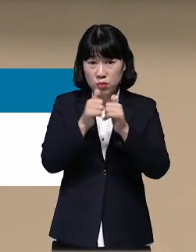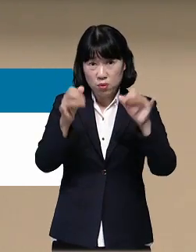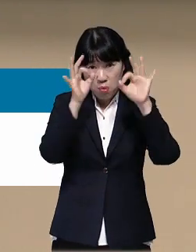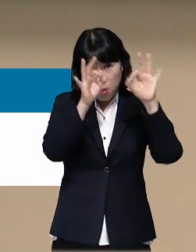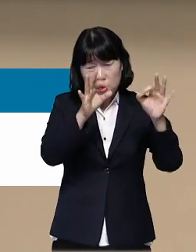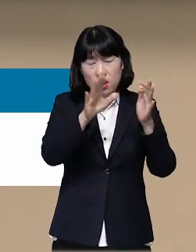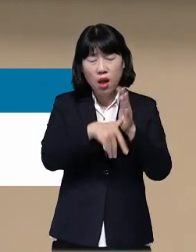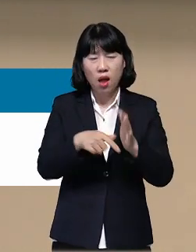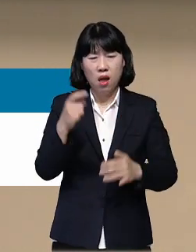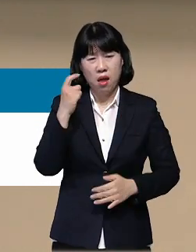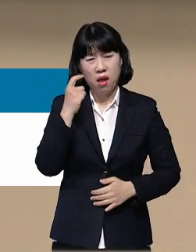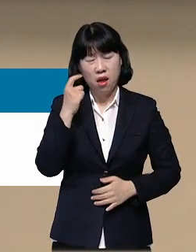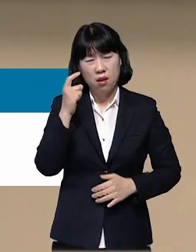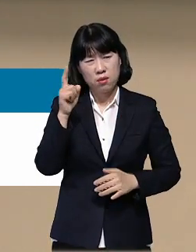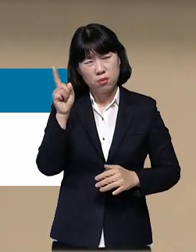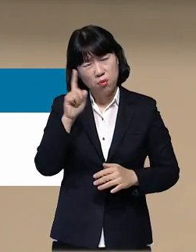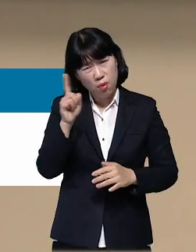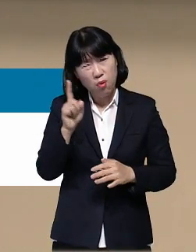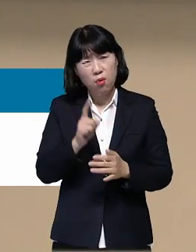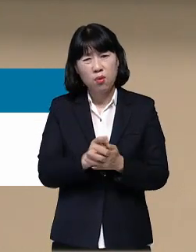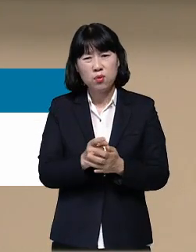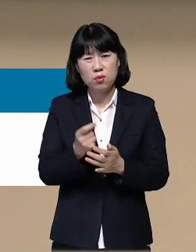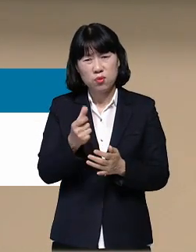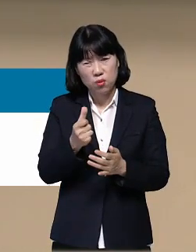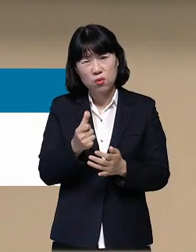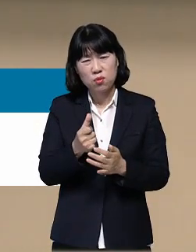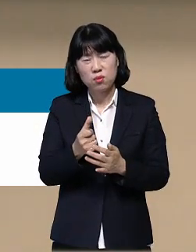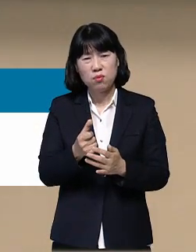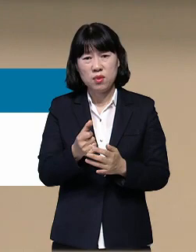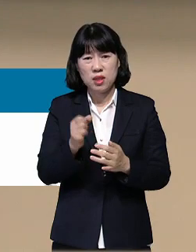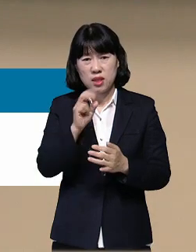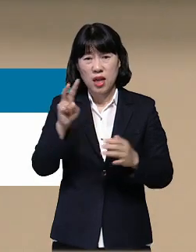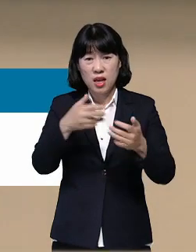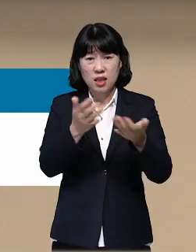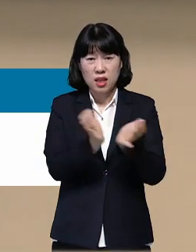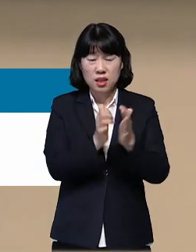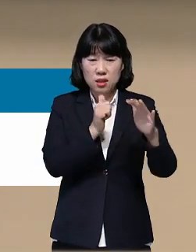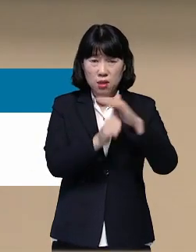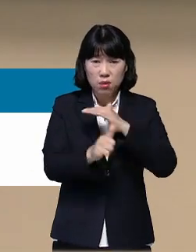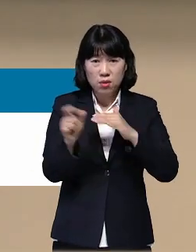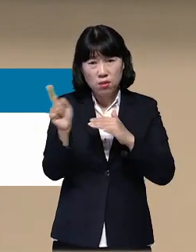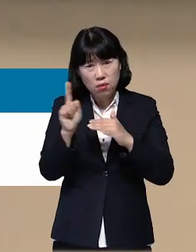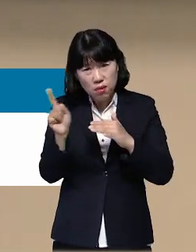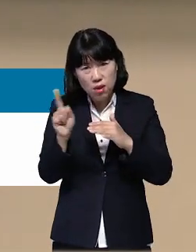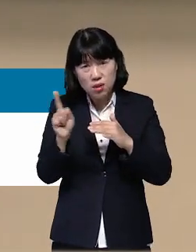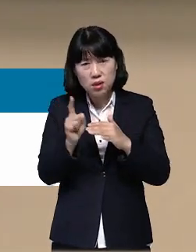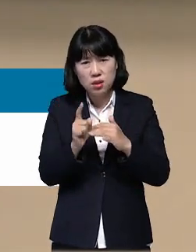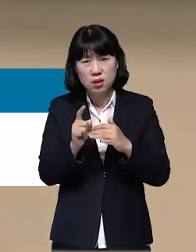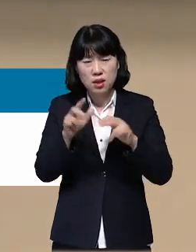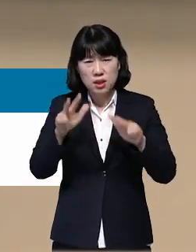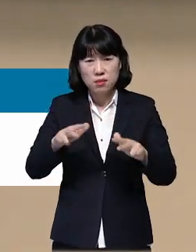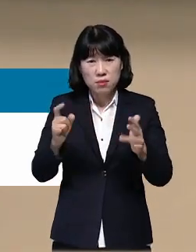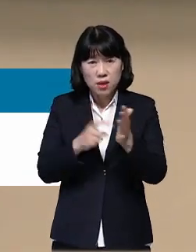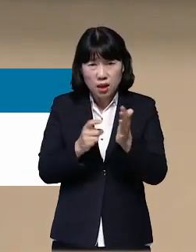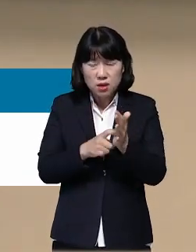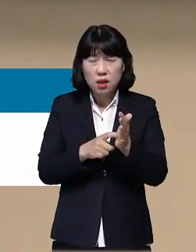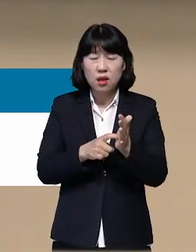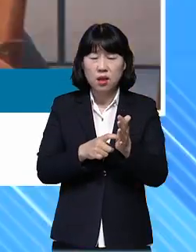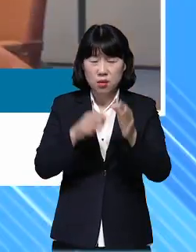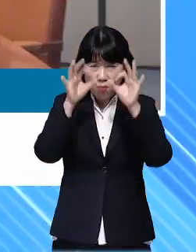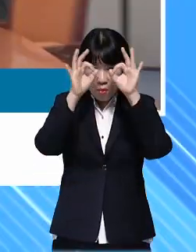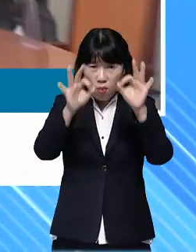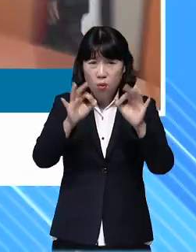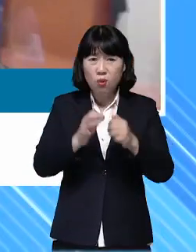가시적으로 36살의 야당 대표가 출연을 해서 거기에만 아마 지금 당장은 눈길이 가실 것